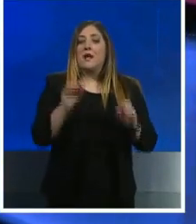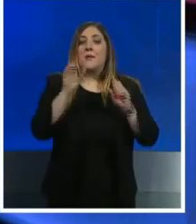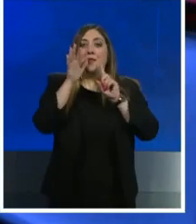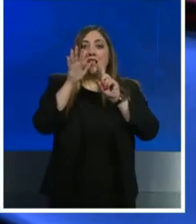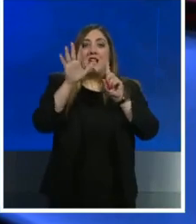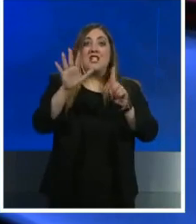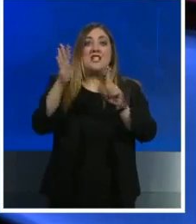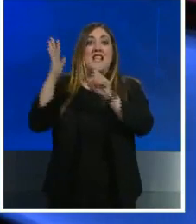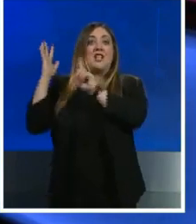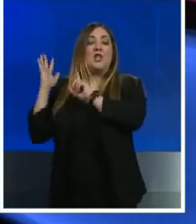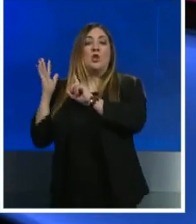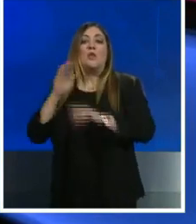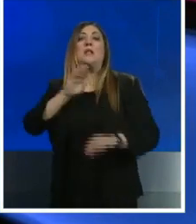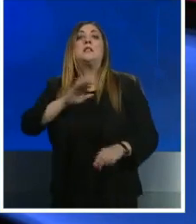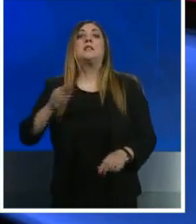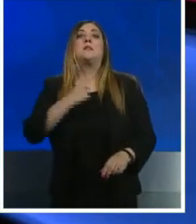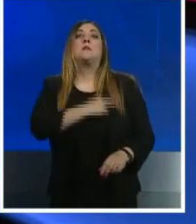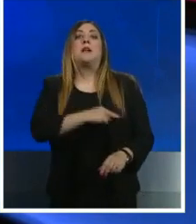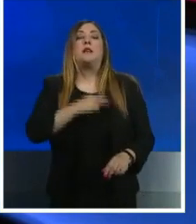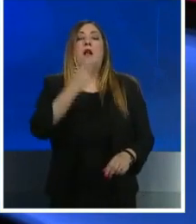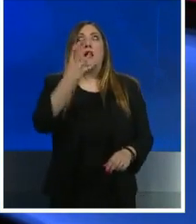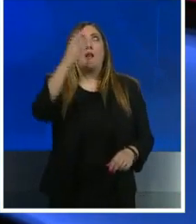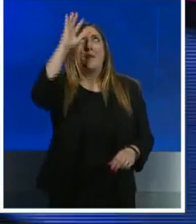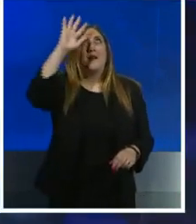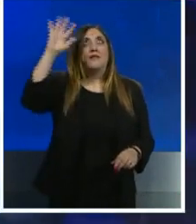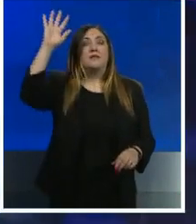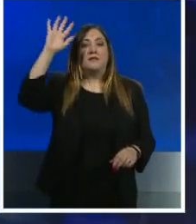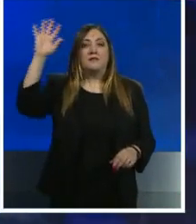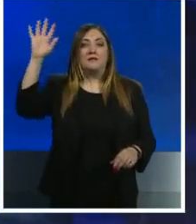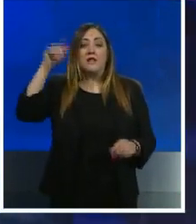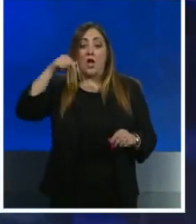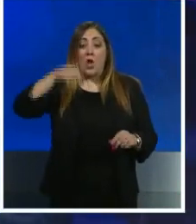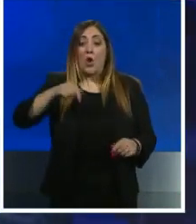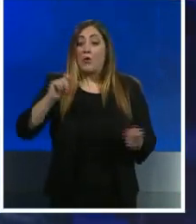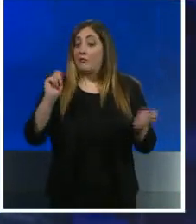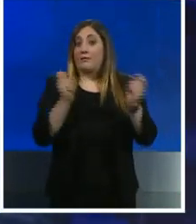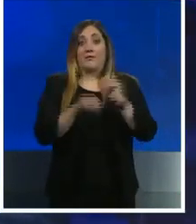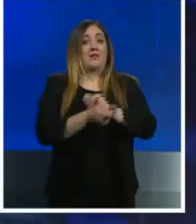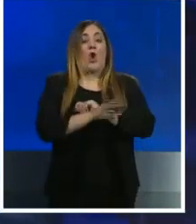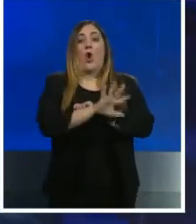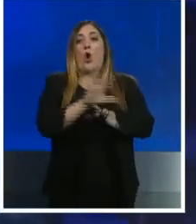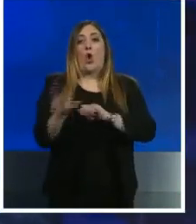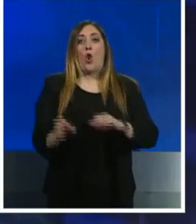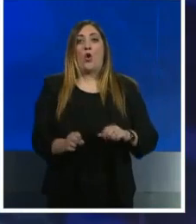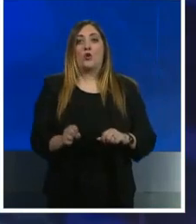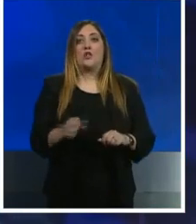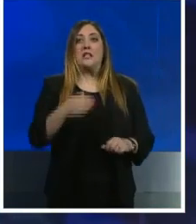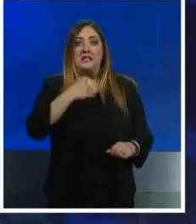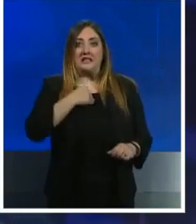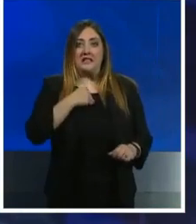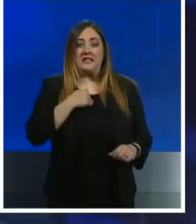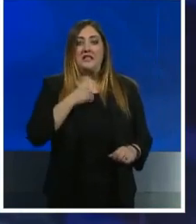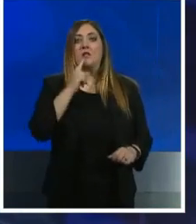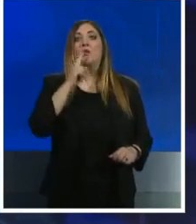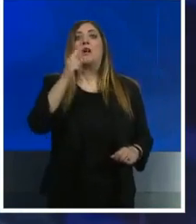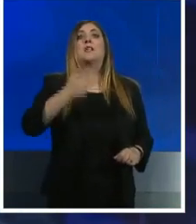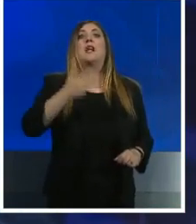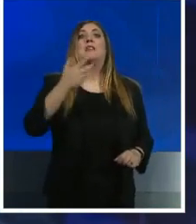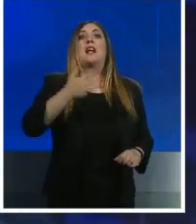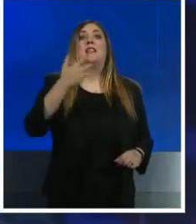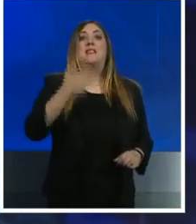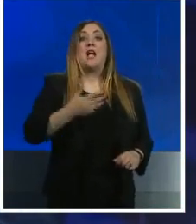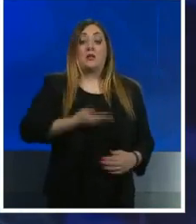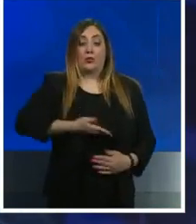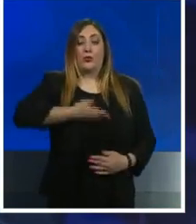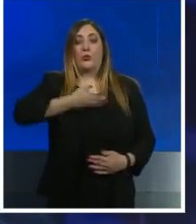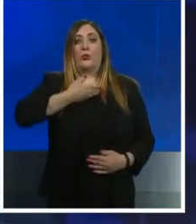it-trattat, kellu f'moħħu dawn il-points. Jien għandi l-unu kbir ngħid li fil-99 bdejt nimmilizzja